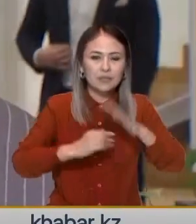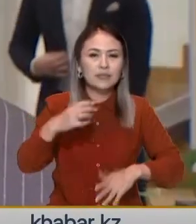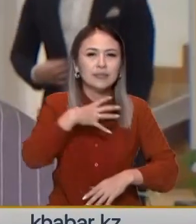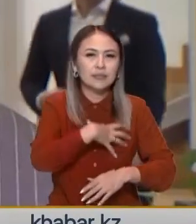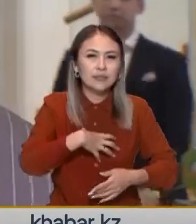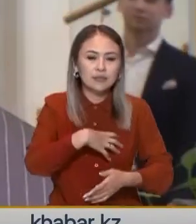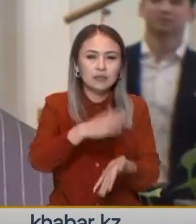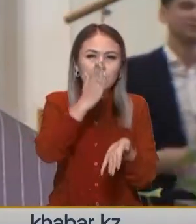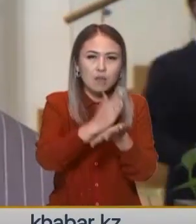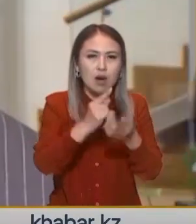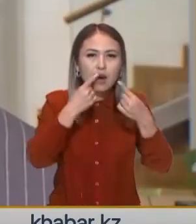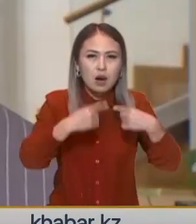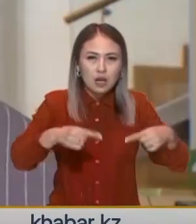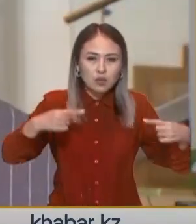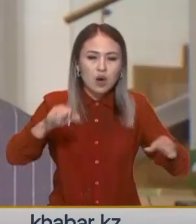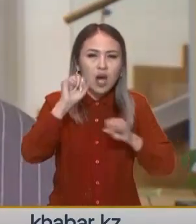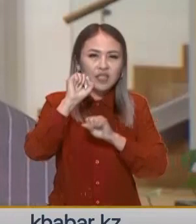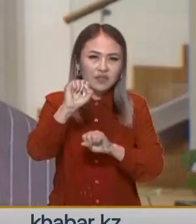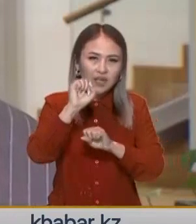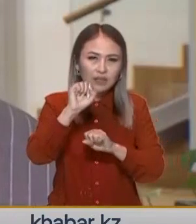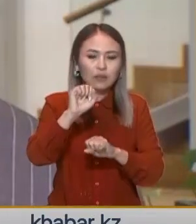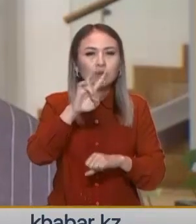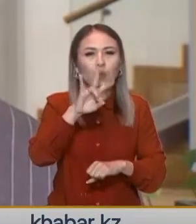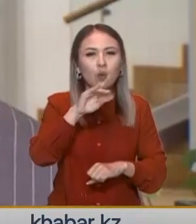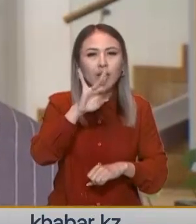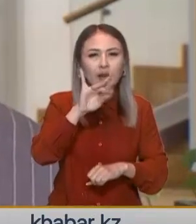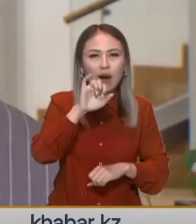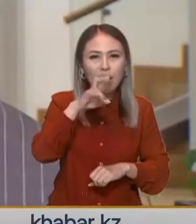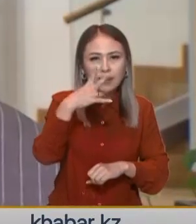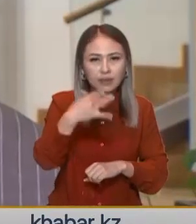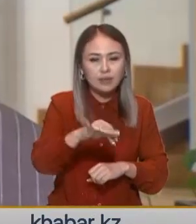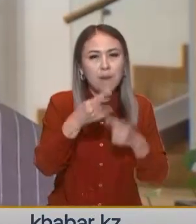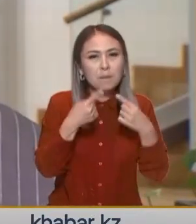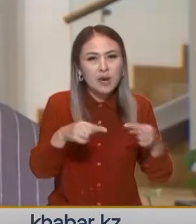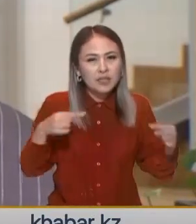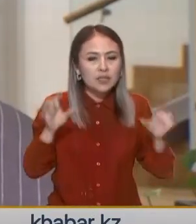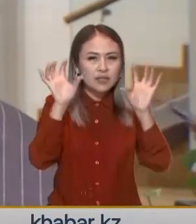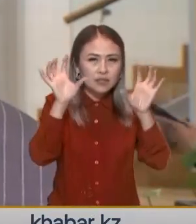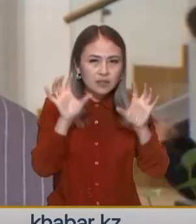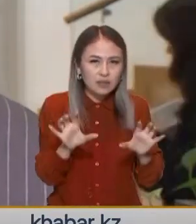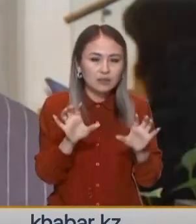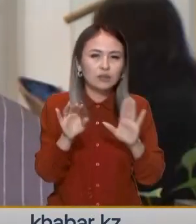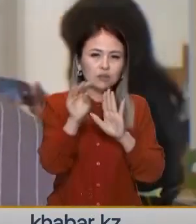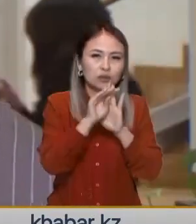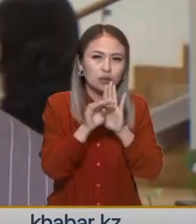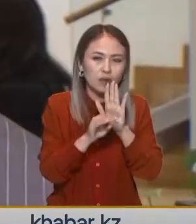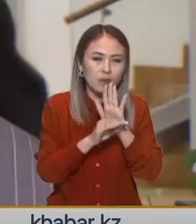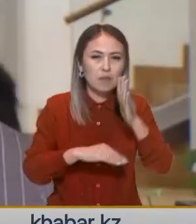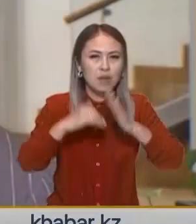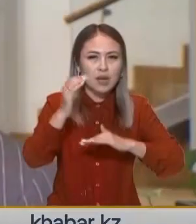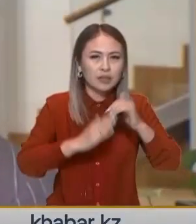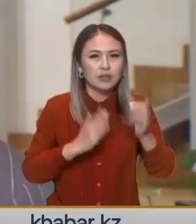бар, әртүрлі адвокаттық, нотариалдық және басқа заңдағы салаларда практика